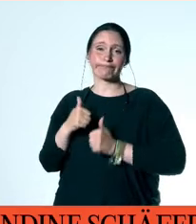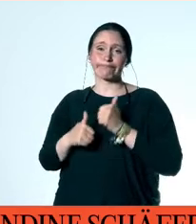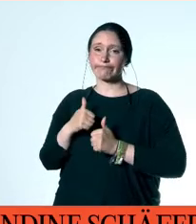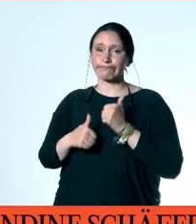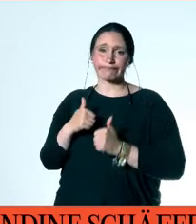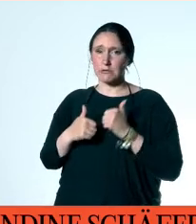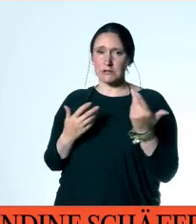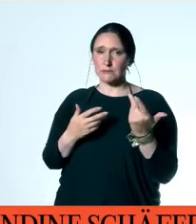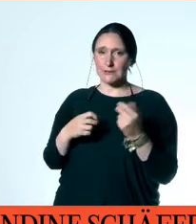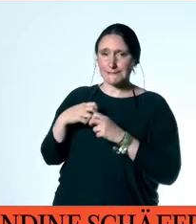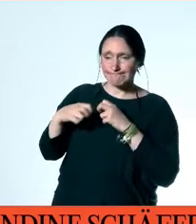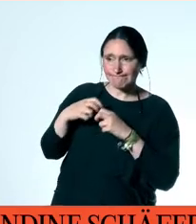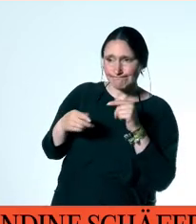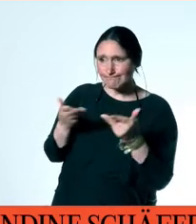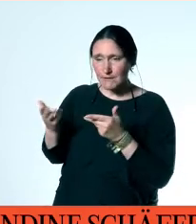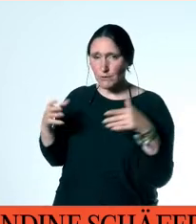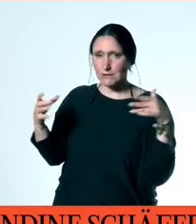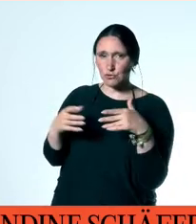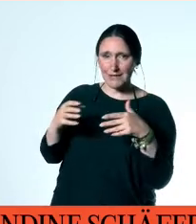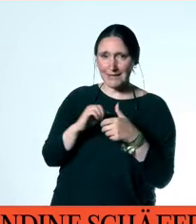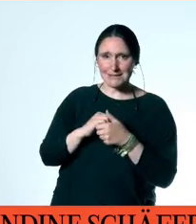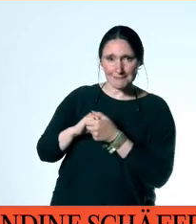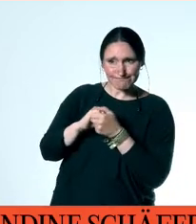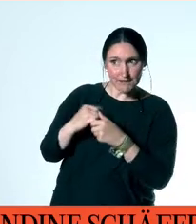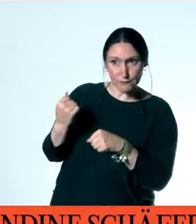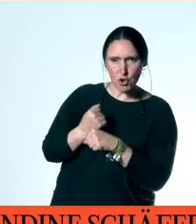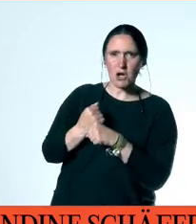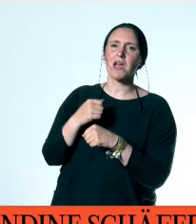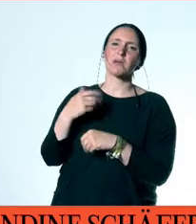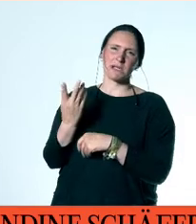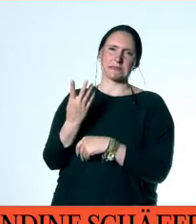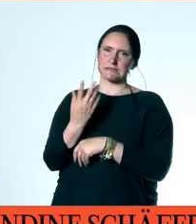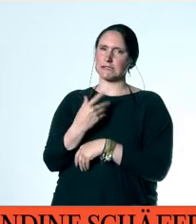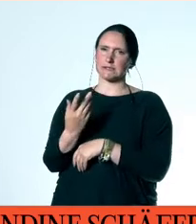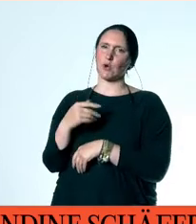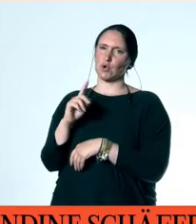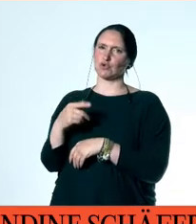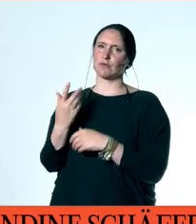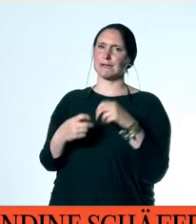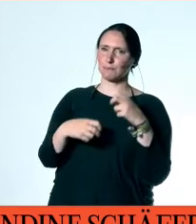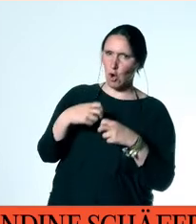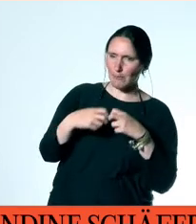Also ja, es ist durchaus eine Herausforderung, als Kollektiv zu arbeiten.